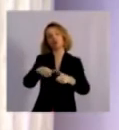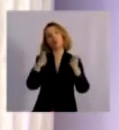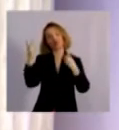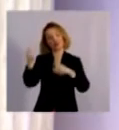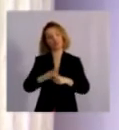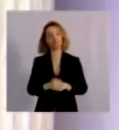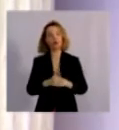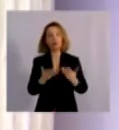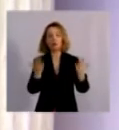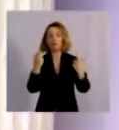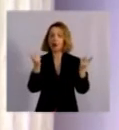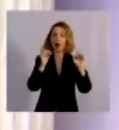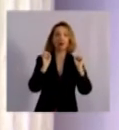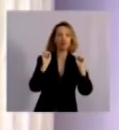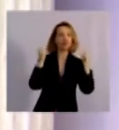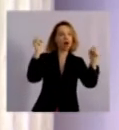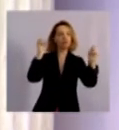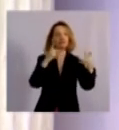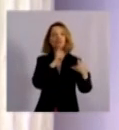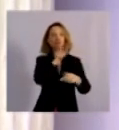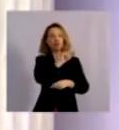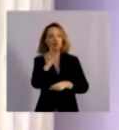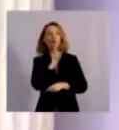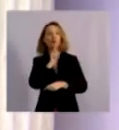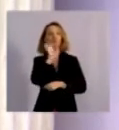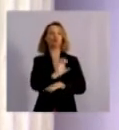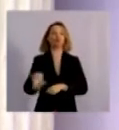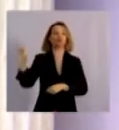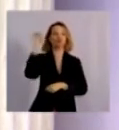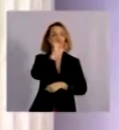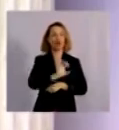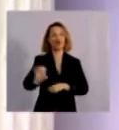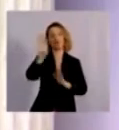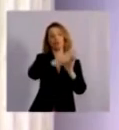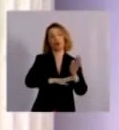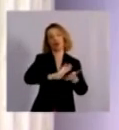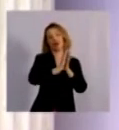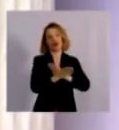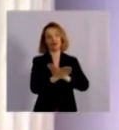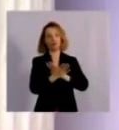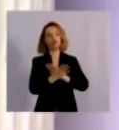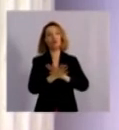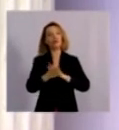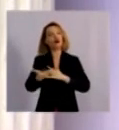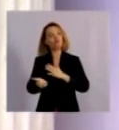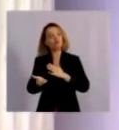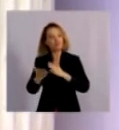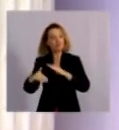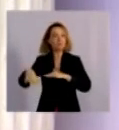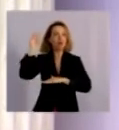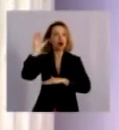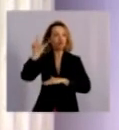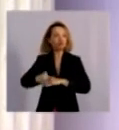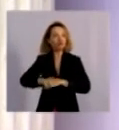Ευρωπαϊκής Ένωσης δεν διαθέτει τόση ακτινοβολία ίδραση, θόρυβη,